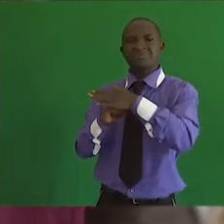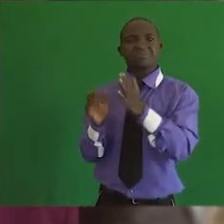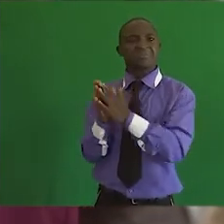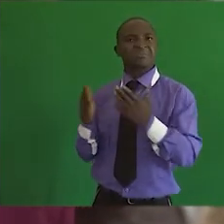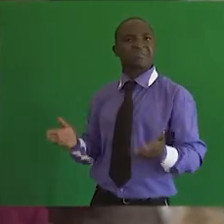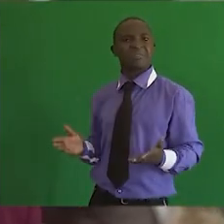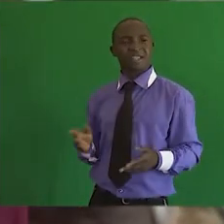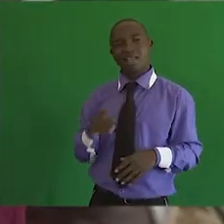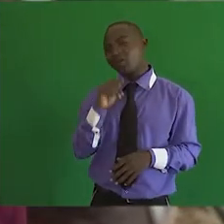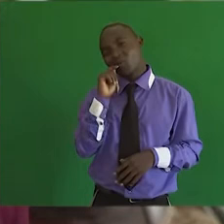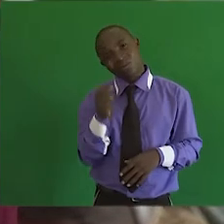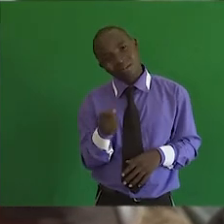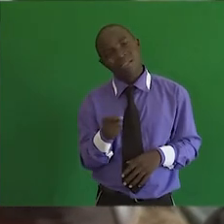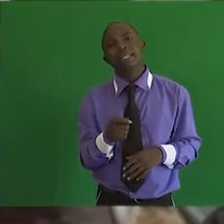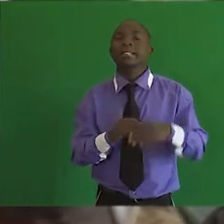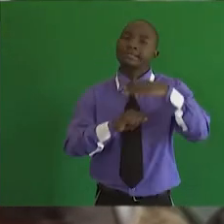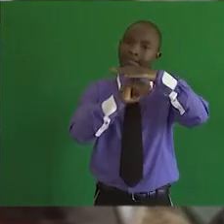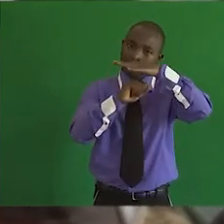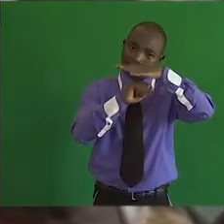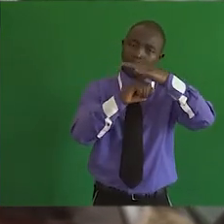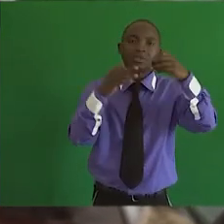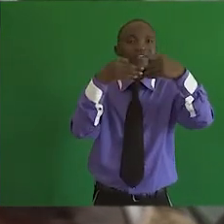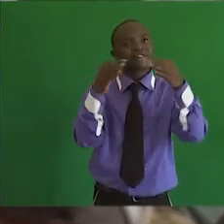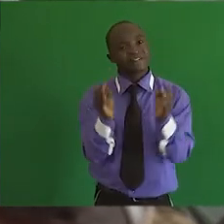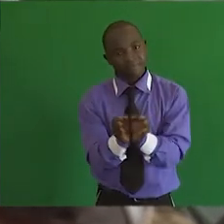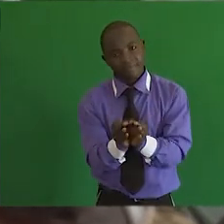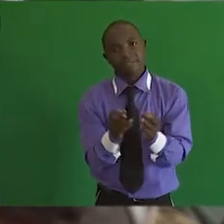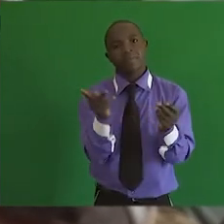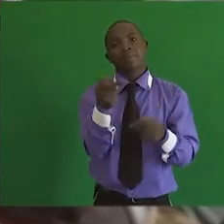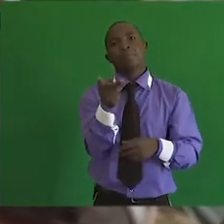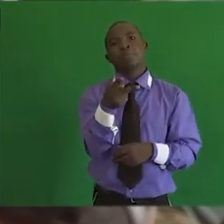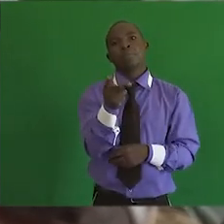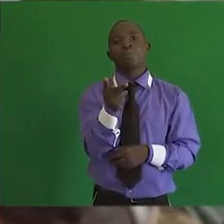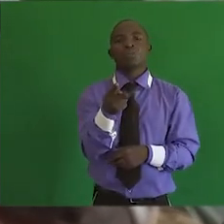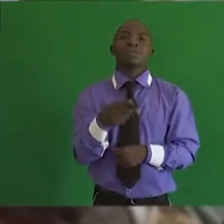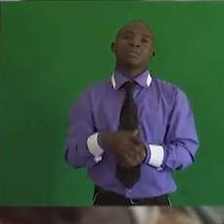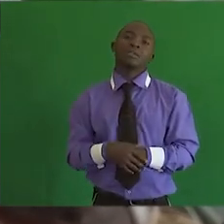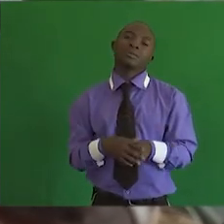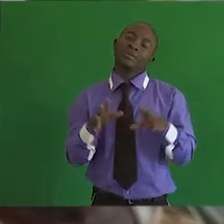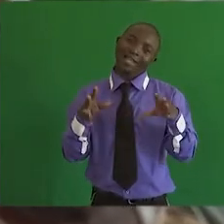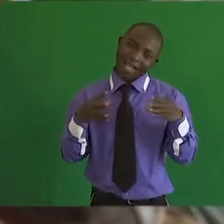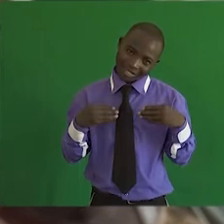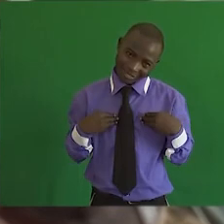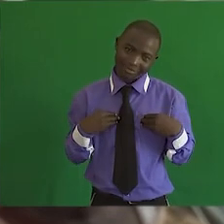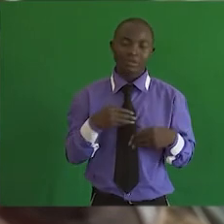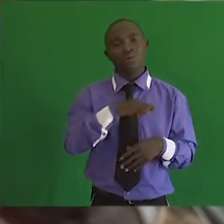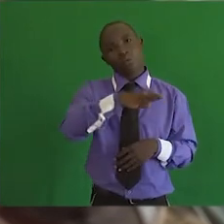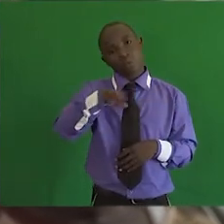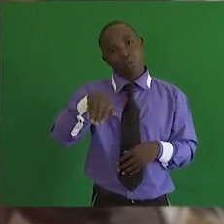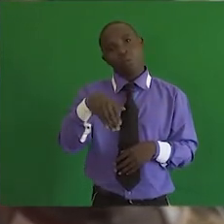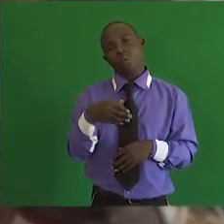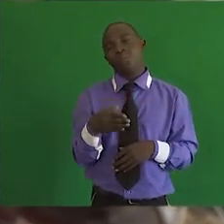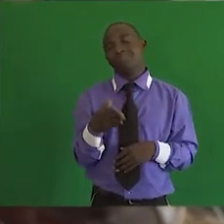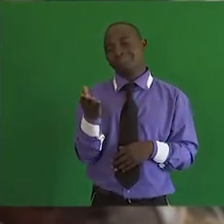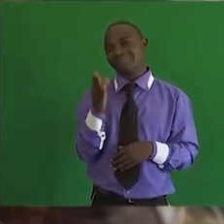mumba. Zvakanyanyisa chaizvo. Asi mai vanopesera vakuti wakadyisa mwana wangu. Maiwo ndikada kuti ndivade zvakanyanyisa